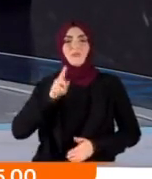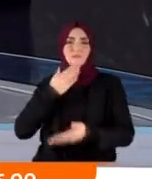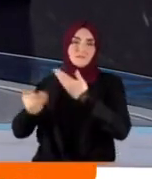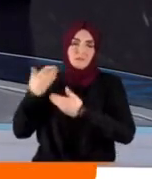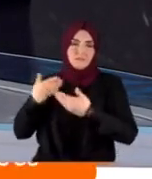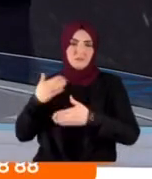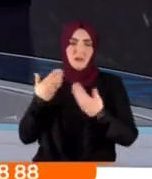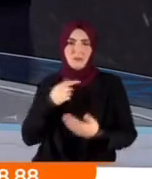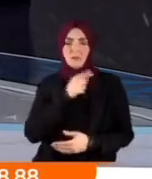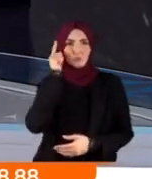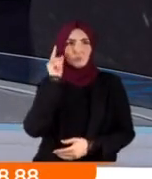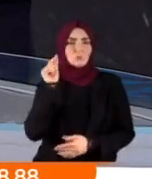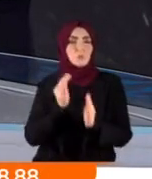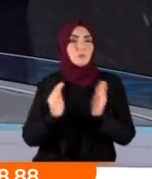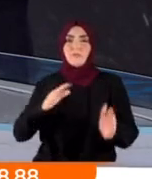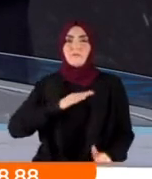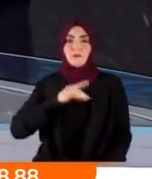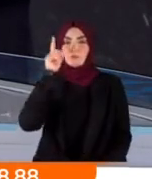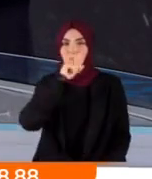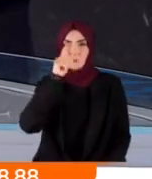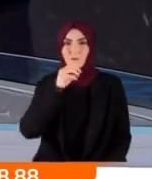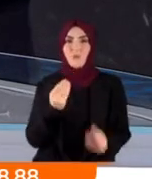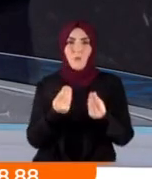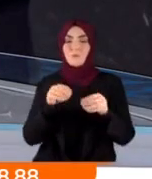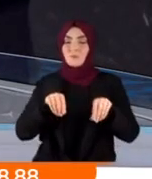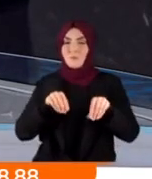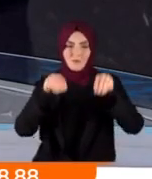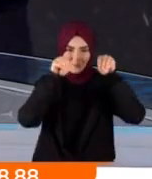hiç görmemişlerdi. Defin işlemi için bile.